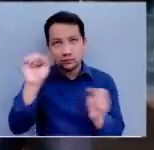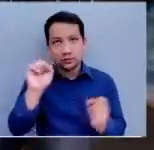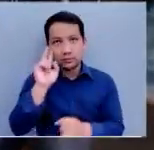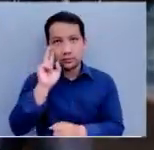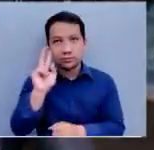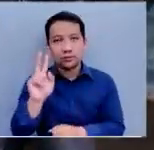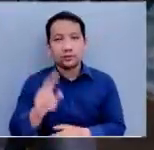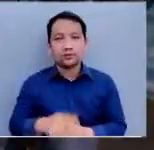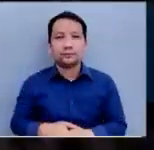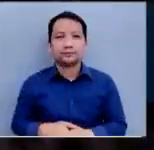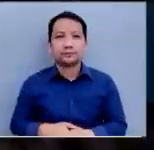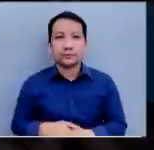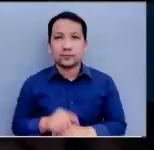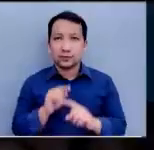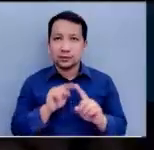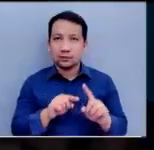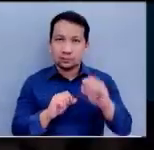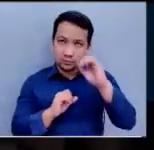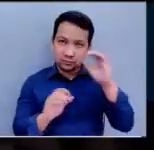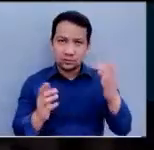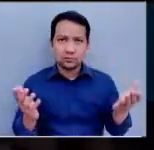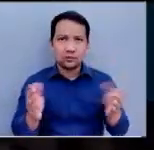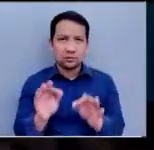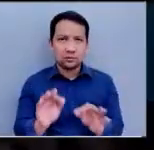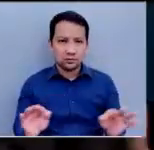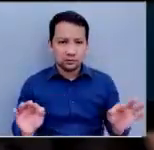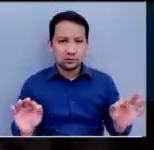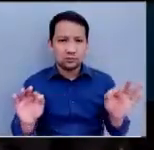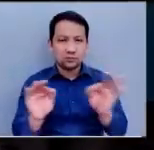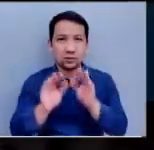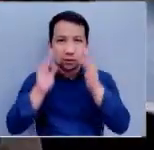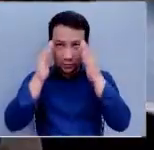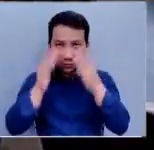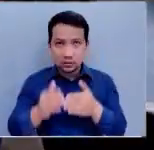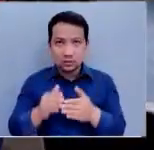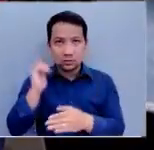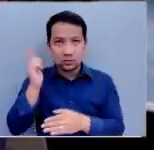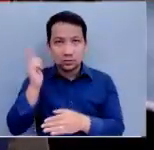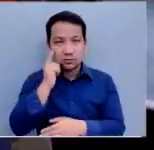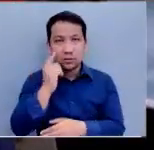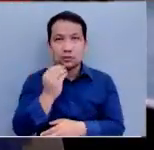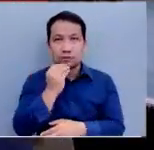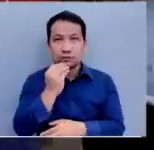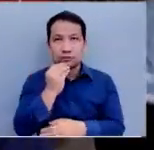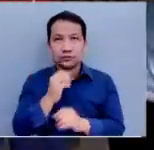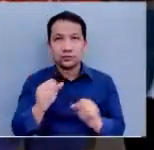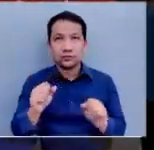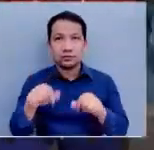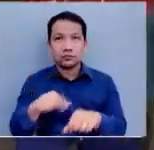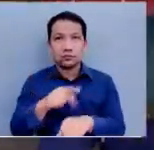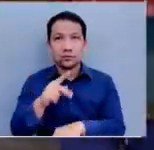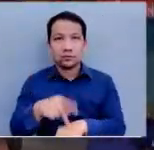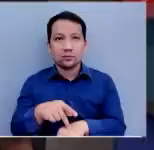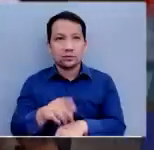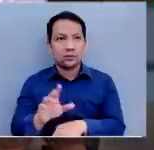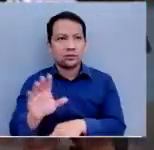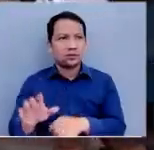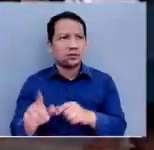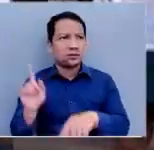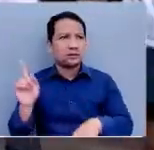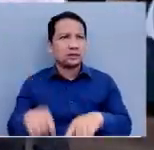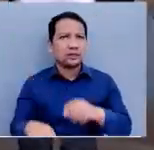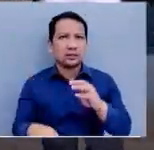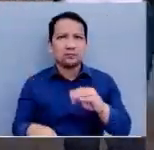Marcos. Giit ng mga nagprotesta, mas dapat daw natutukan ng pamahalaan ang food security ng bansa imbis na ang Maharlika